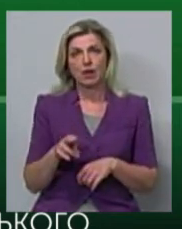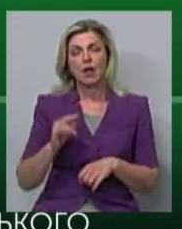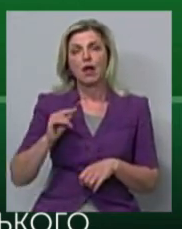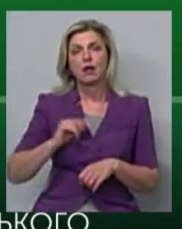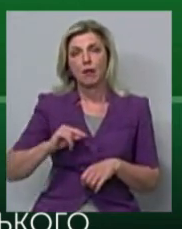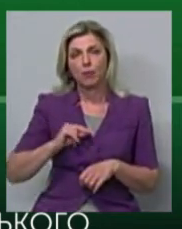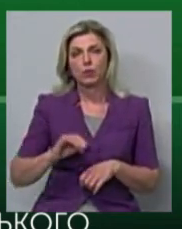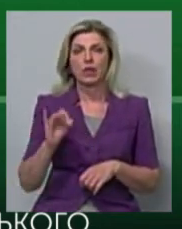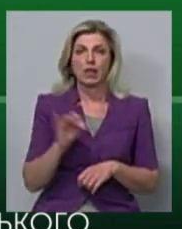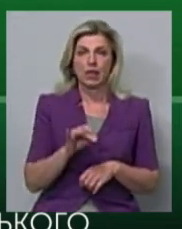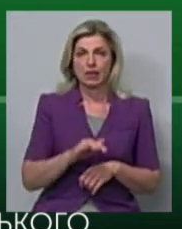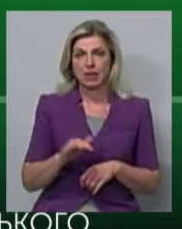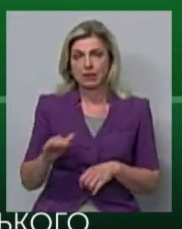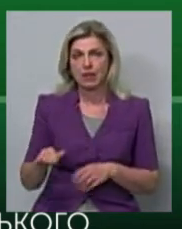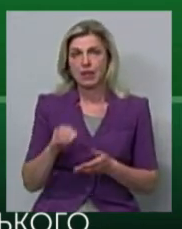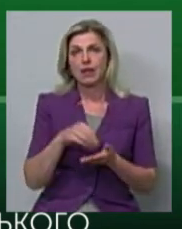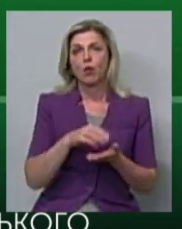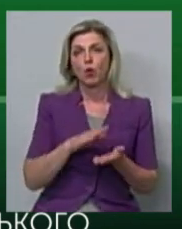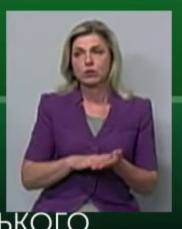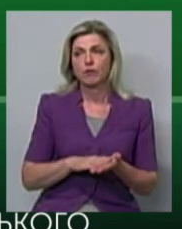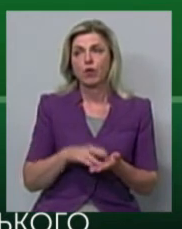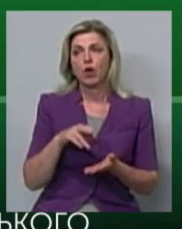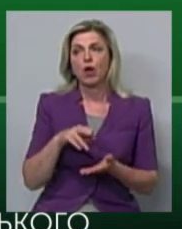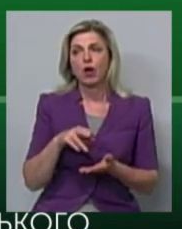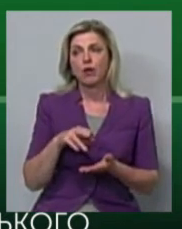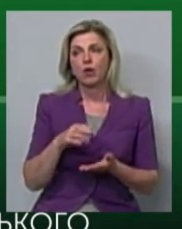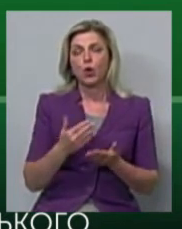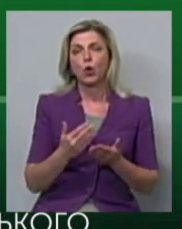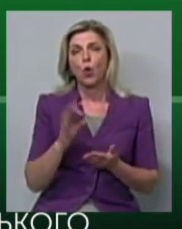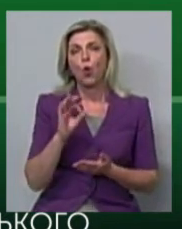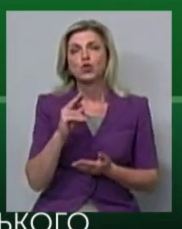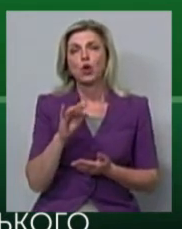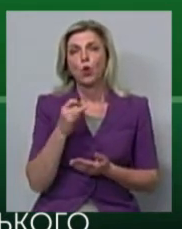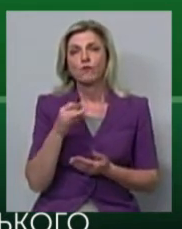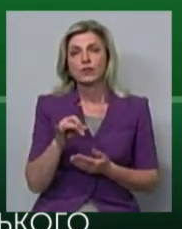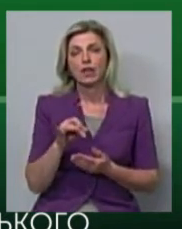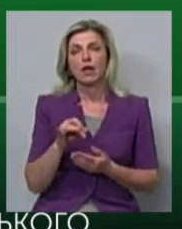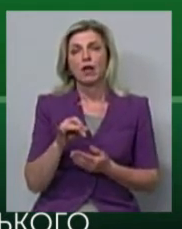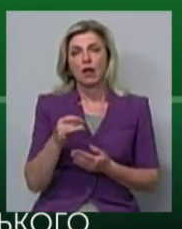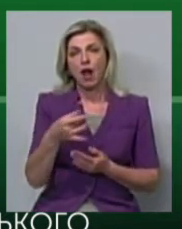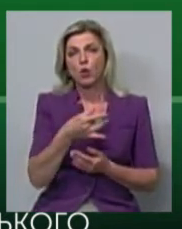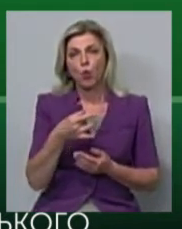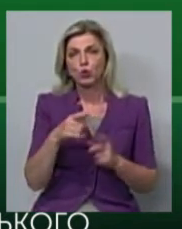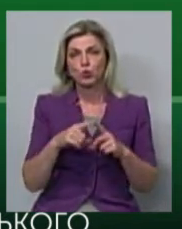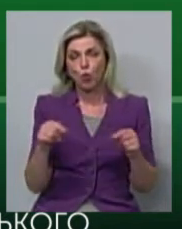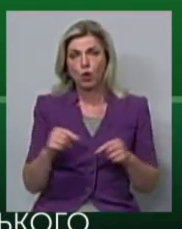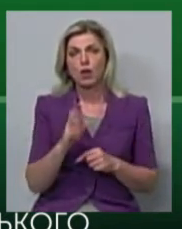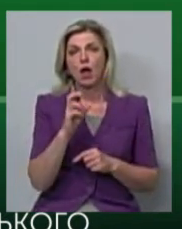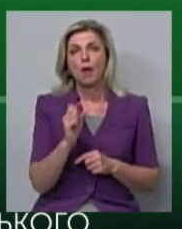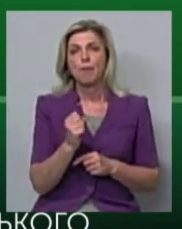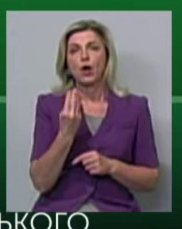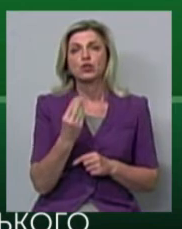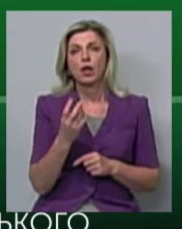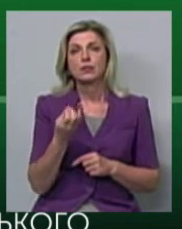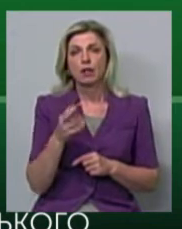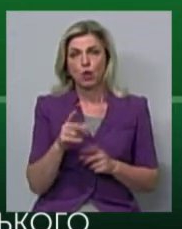дітей. Вона зареєстрована в Березняговацькому районі Новоочаківська школа, в Баштанському районі Новопавлівська